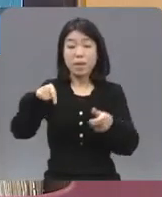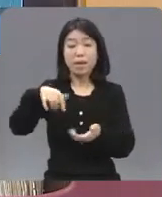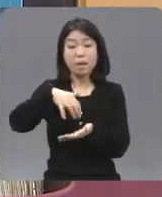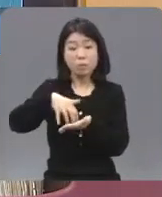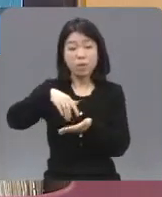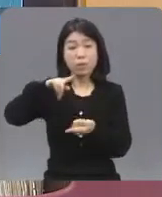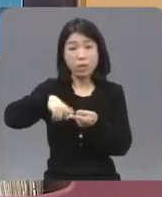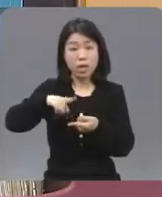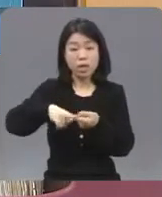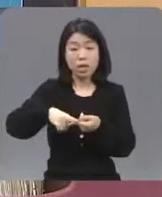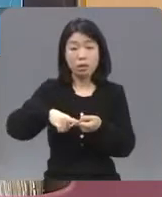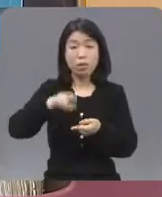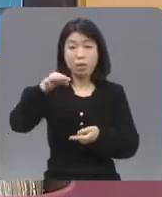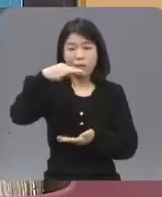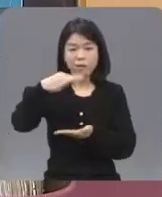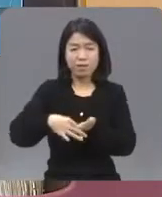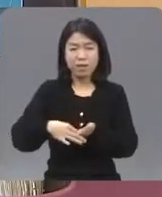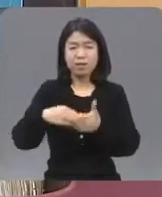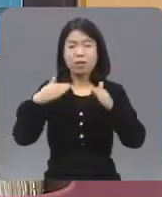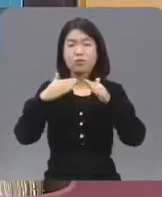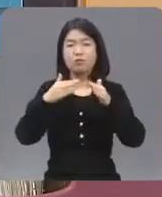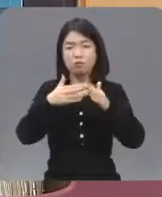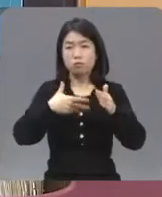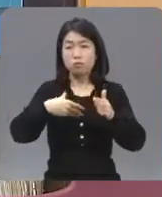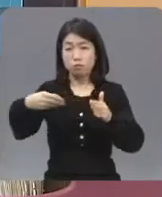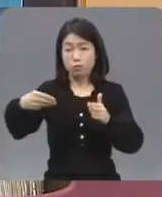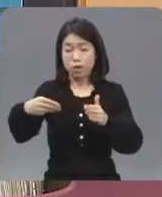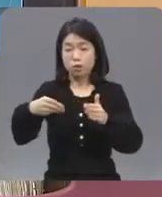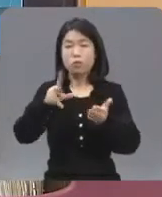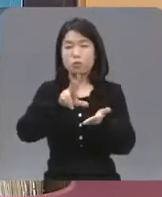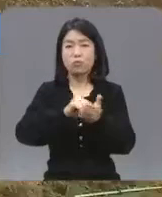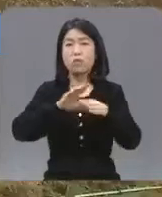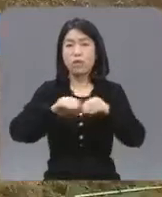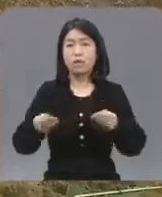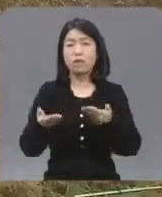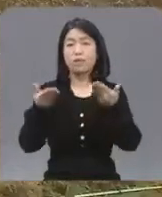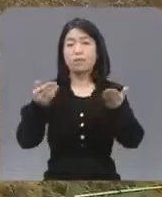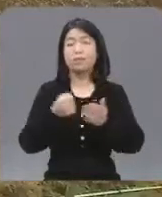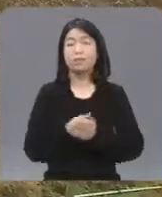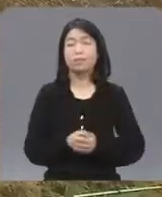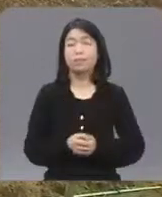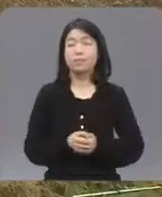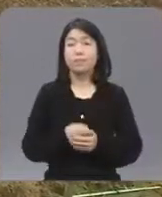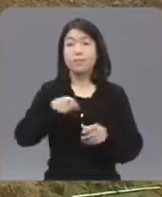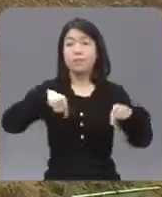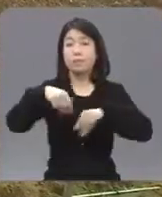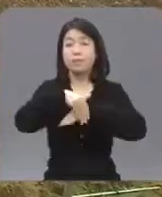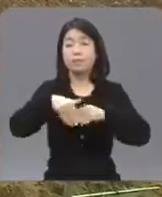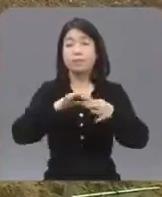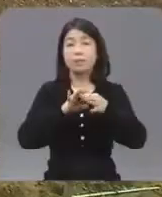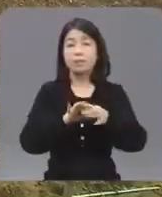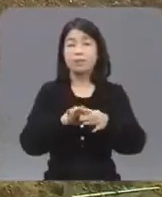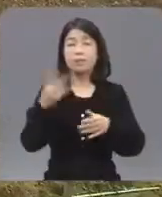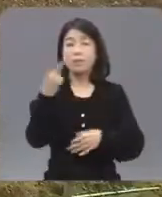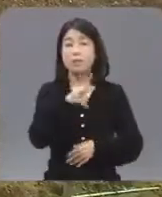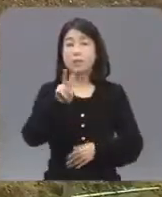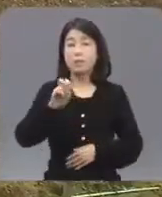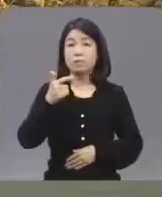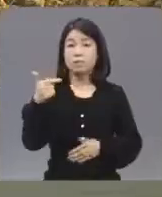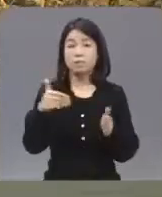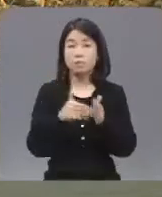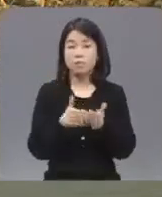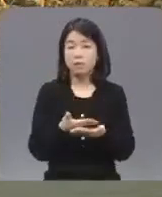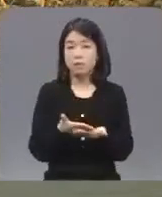물량만큼 그 저렴한 가격에 주거 문제를 해결할 수 있도록. 이 정책을 통해 오는